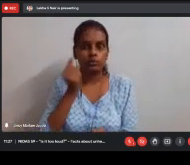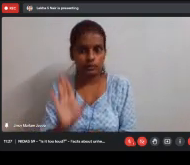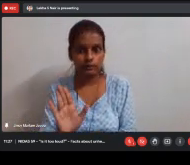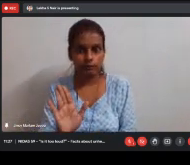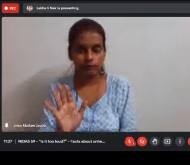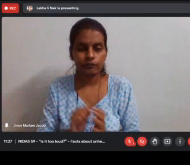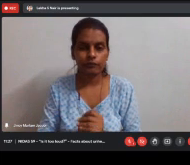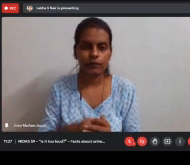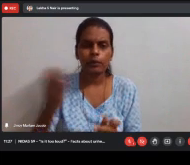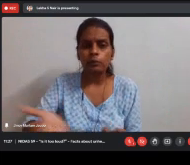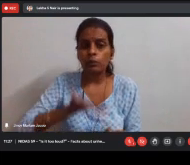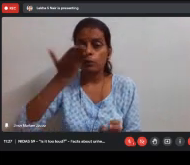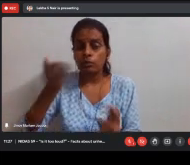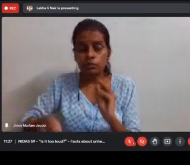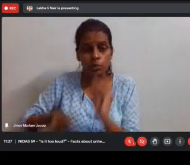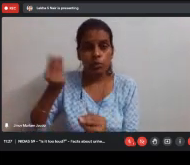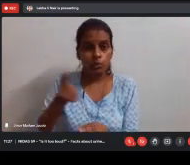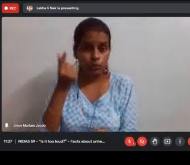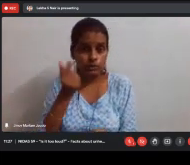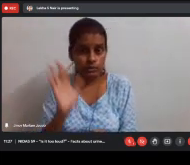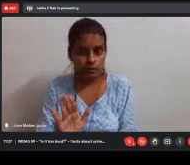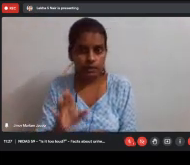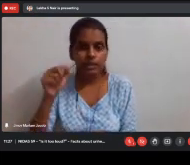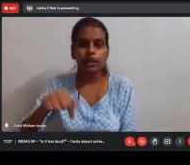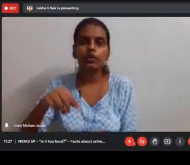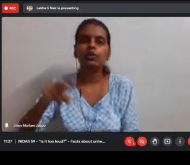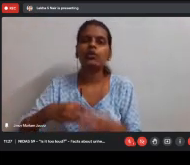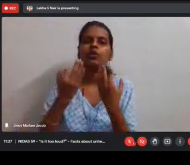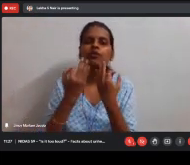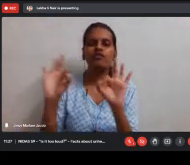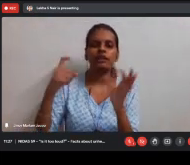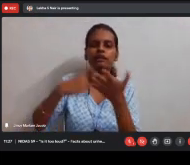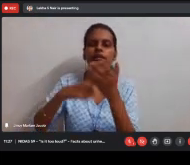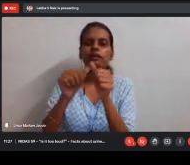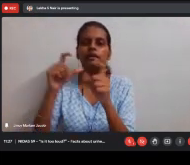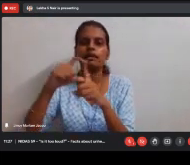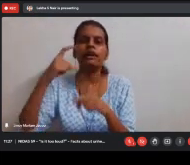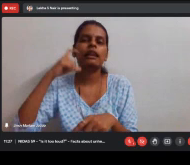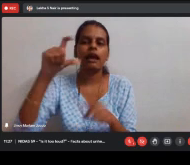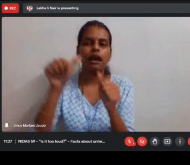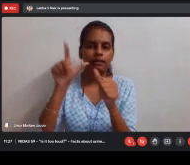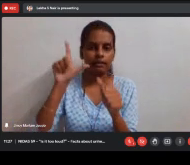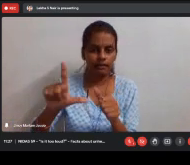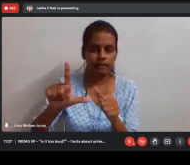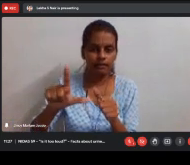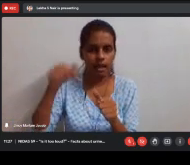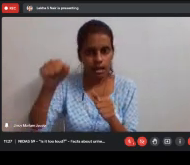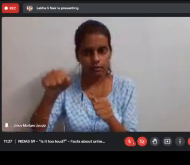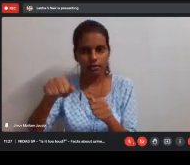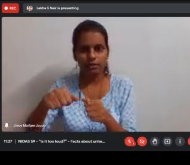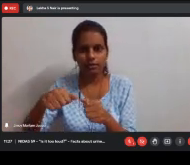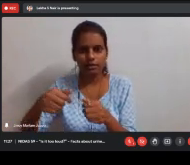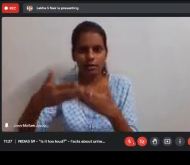ഇത്രയും ശക്തിയായിട്ട് ആ ഒരു ഹെയർ സെല്ലിന് വൈബ്രേറ്റ് ചെയ്യണമെങ്കിൽ ആ ഹെയർ സെല്ല് ഉപയോഗിക്കുന്ന ഓക്സിജന്റെ അളവ്